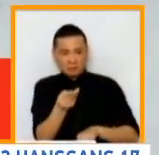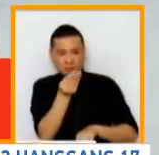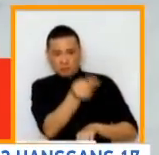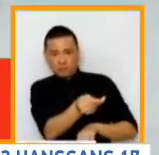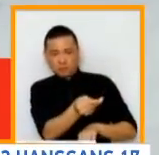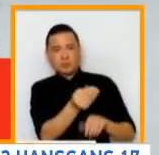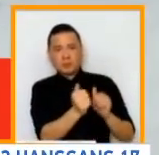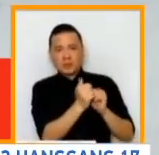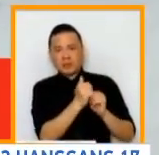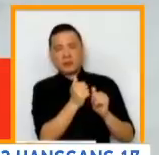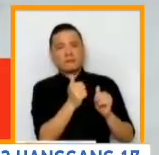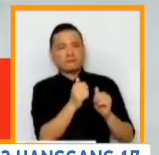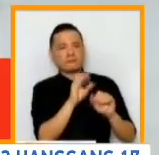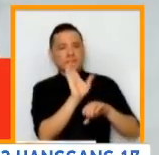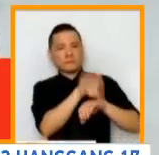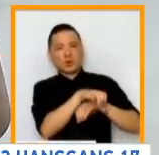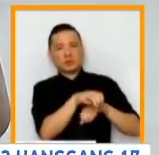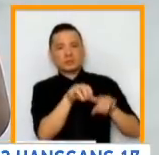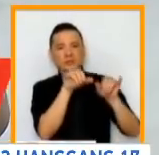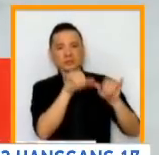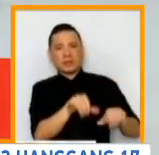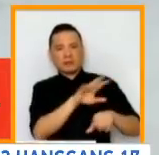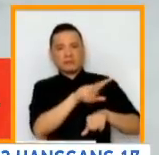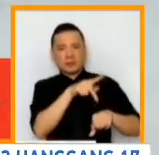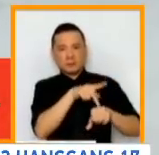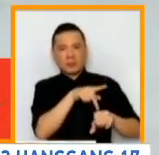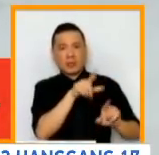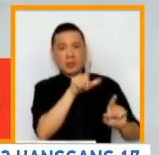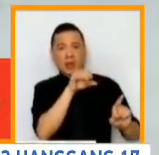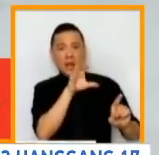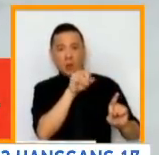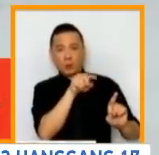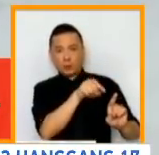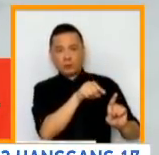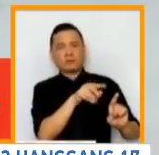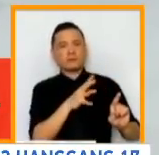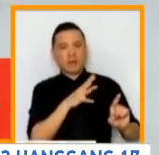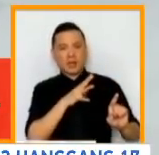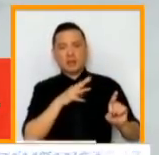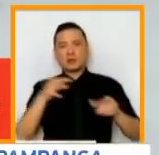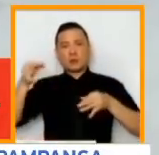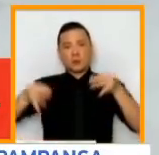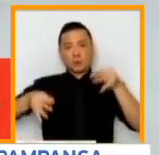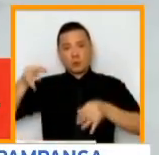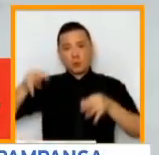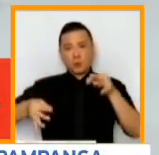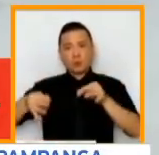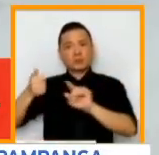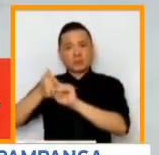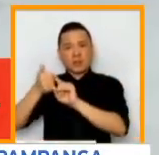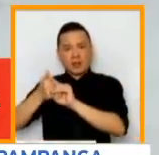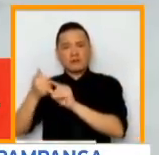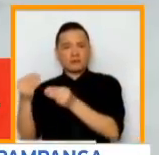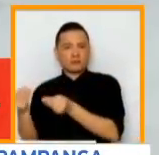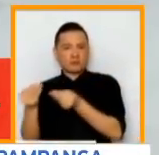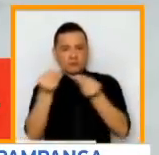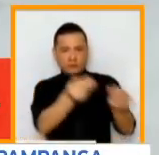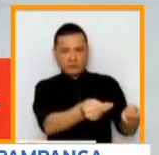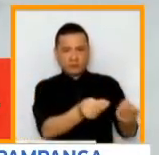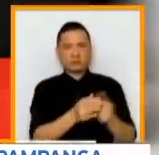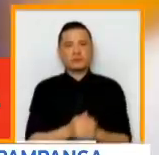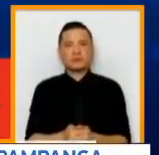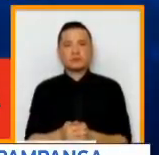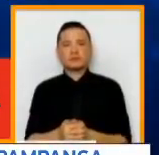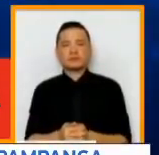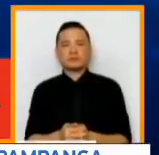bansa, sina dating Budget Undersecretary Lloyd Christopher Lau, korte lamang daw ang maaaring makapag-issue nito ayon kay Justice Secretary Minardo